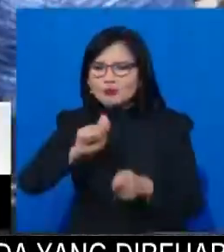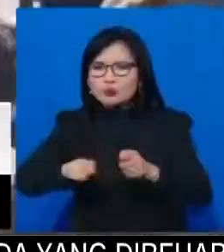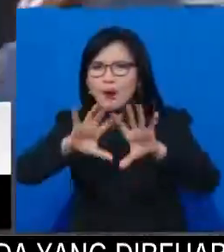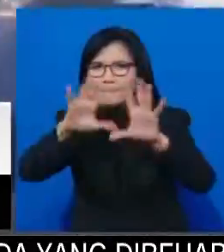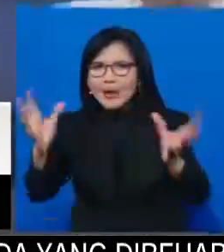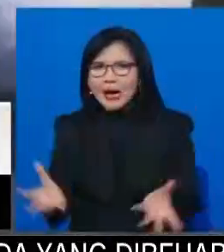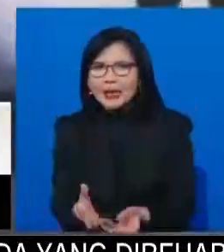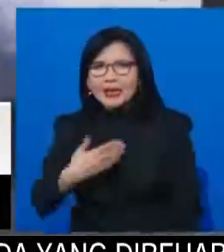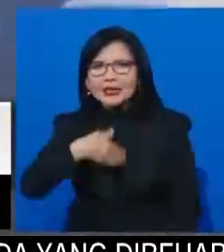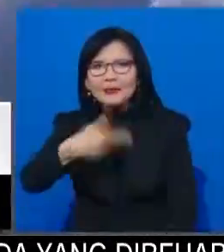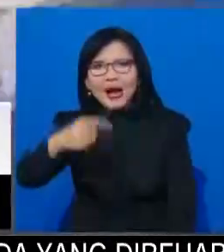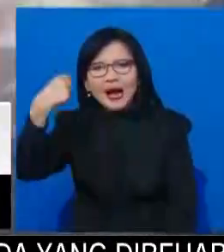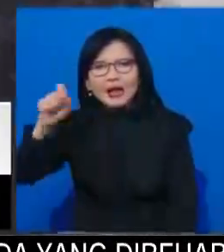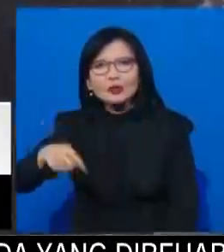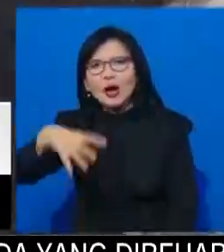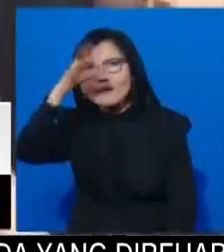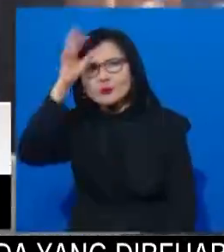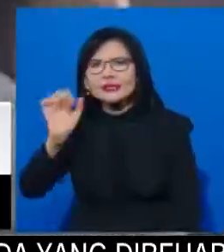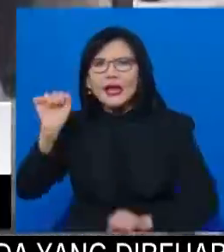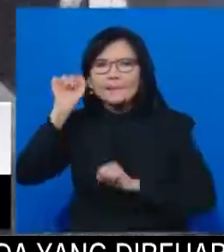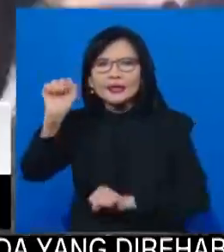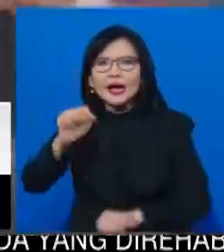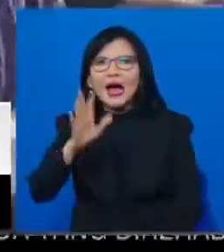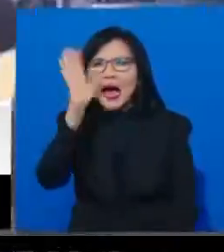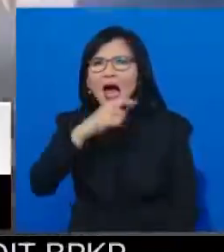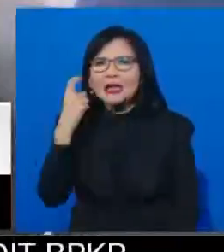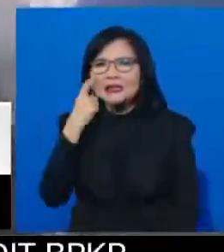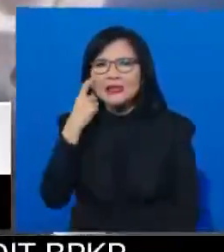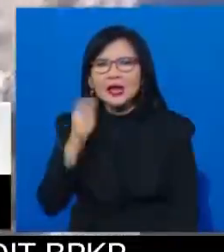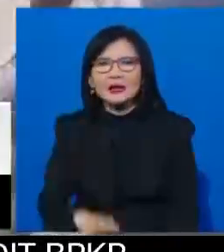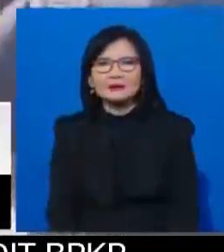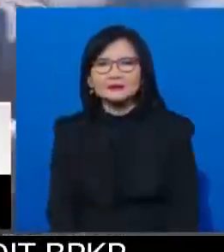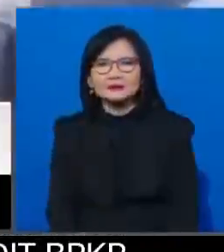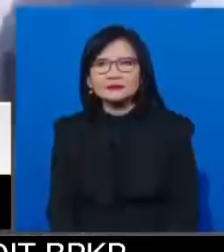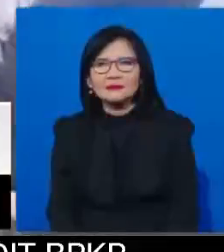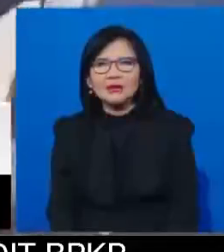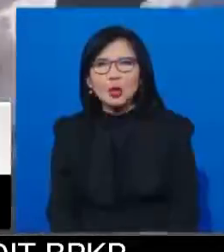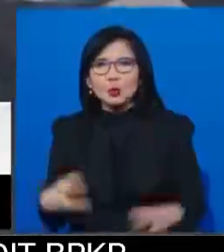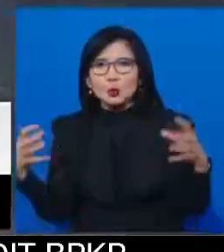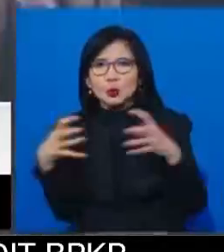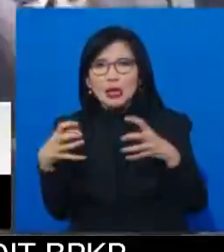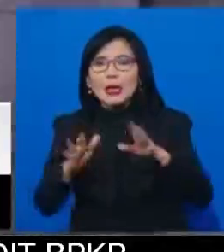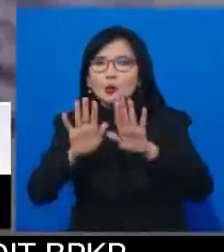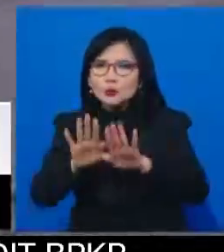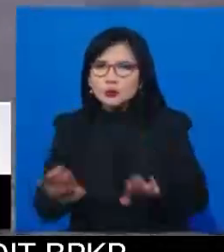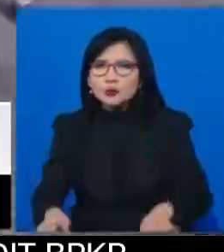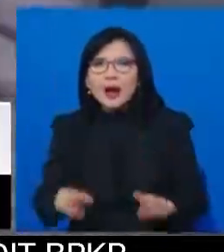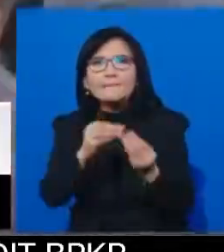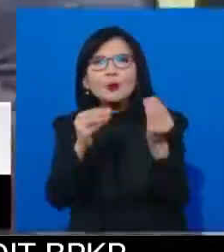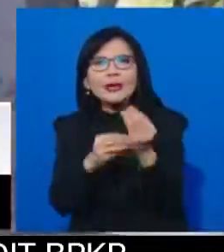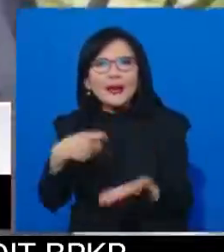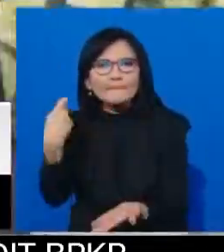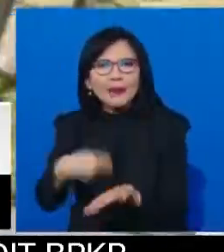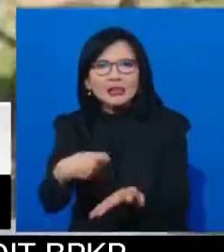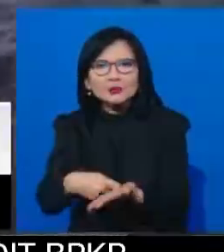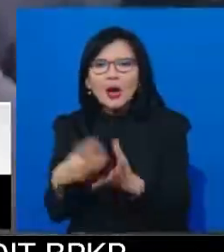depan kantor Polres Pinrang, Selasa 25 Juli 2023. Ketegangan sempat mereda setelah perwakilan mahasiswa